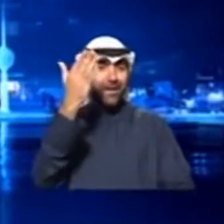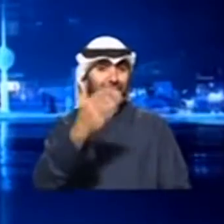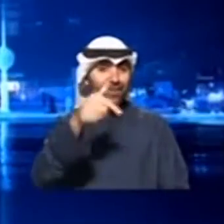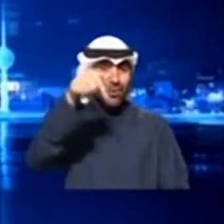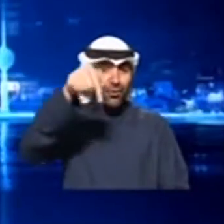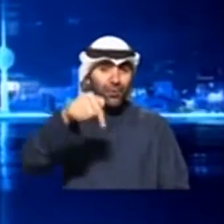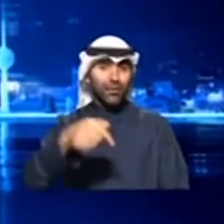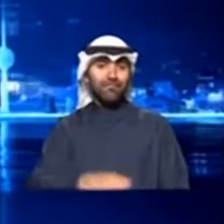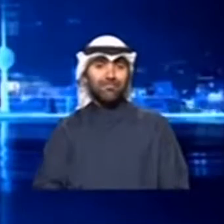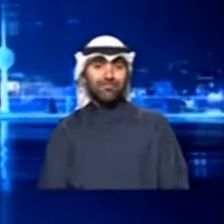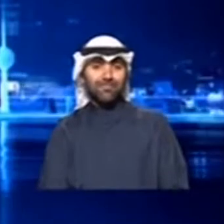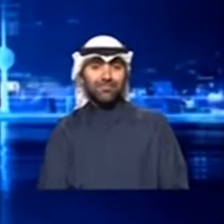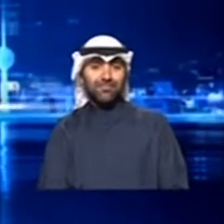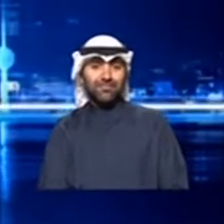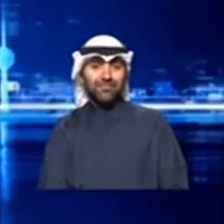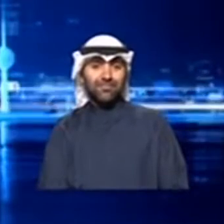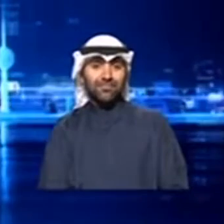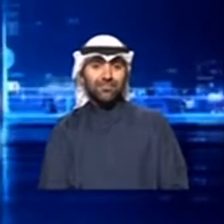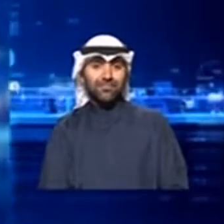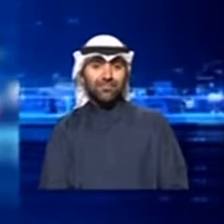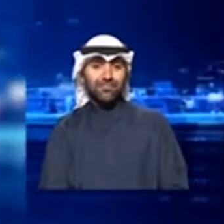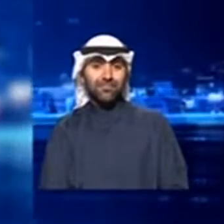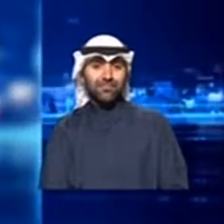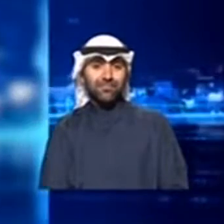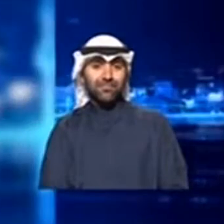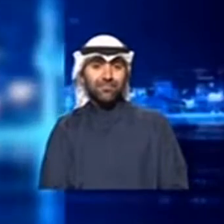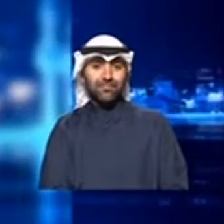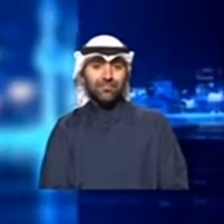السلة وتنس الطاولة.